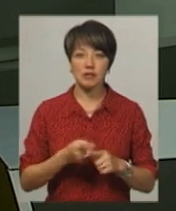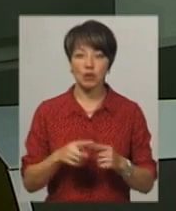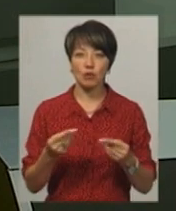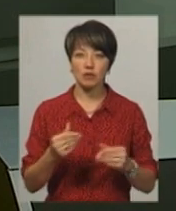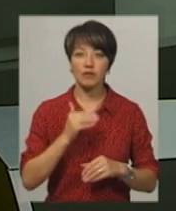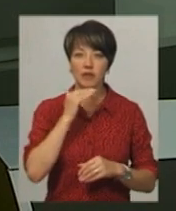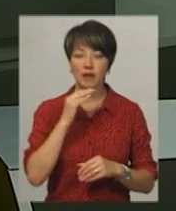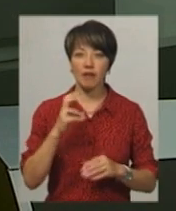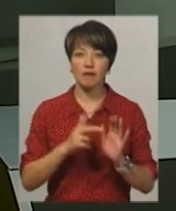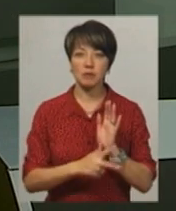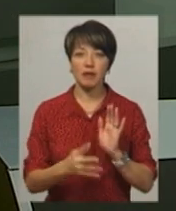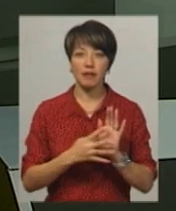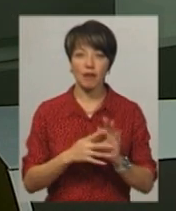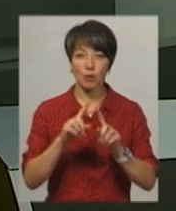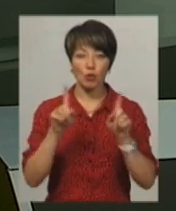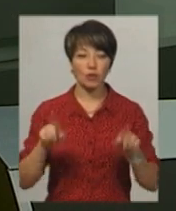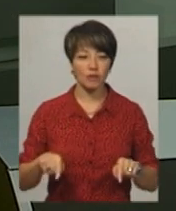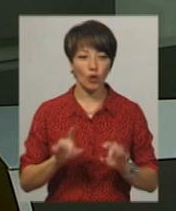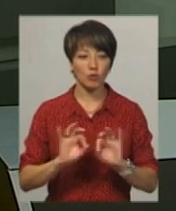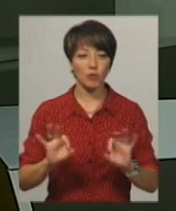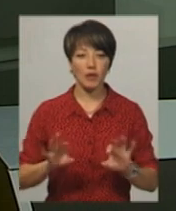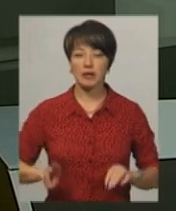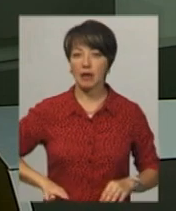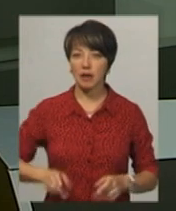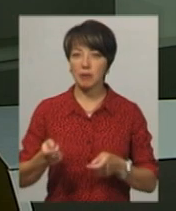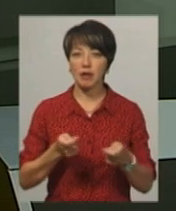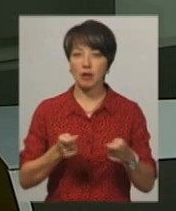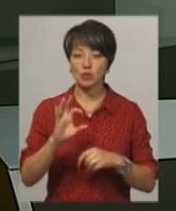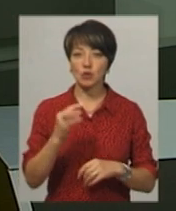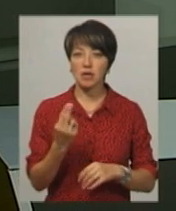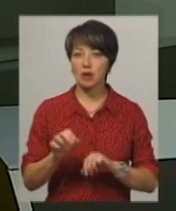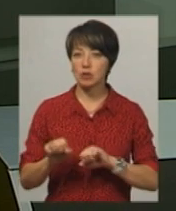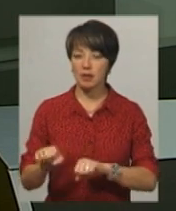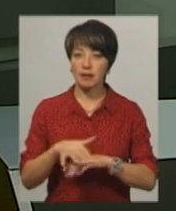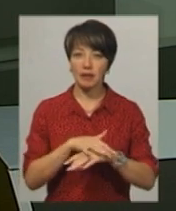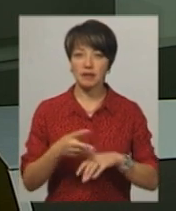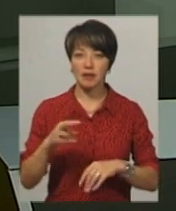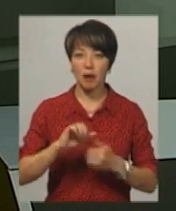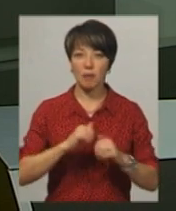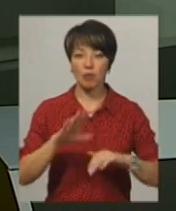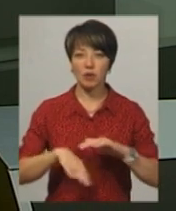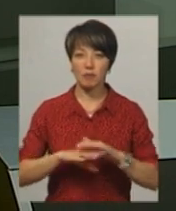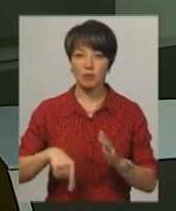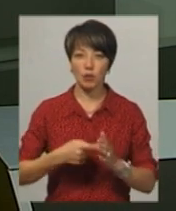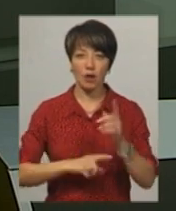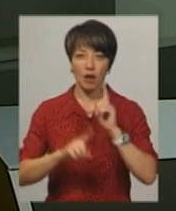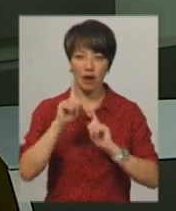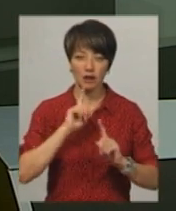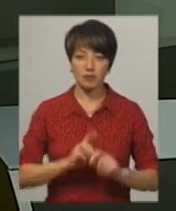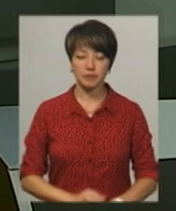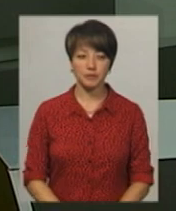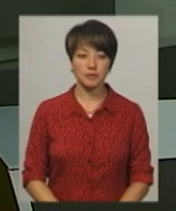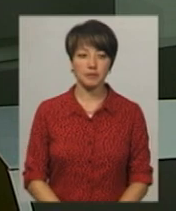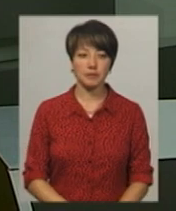коштів вистачило на 89 путівок, розповіла директорка Департаменту соціального захисту населення Кам'янець-Подільської міської ради